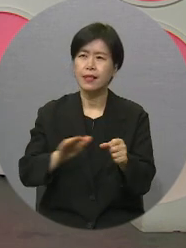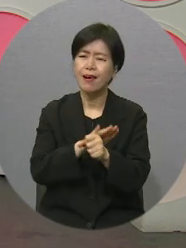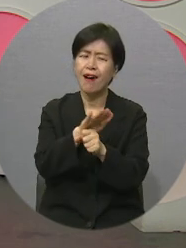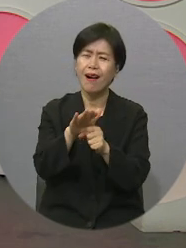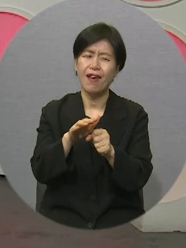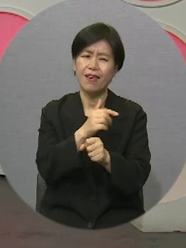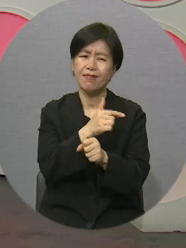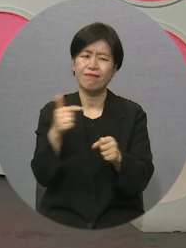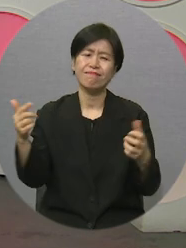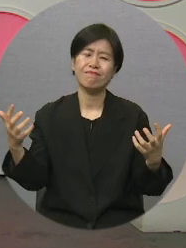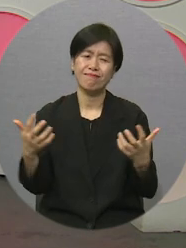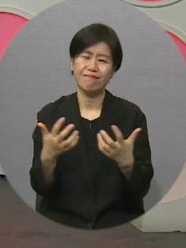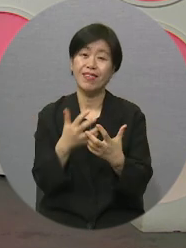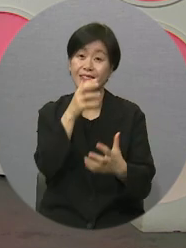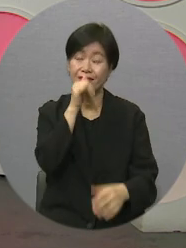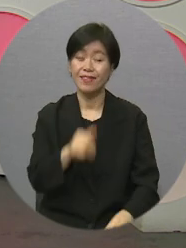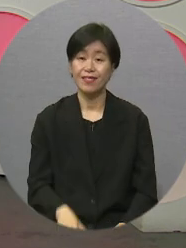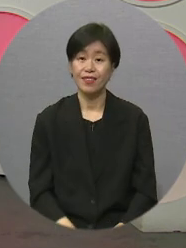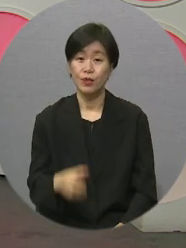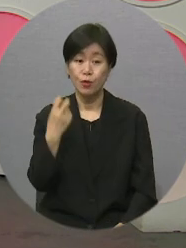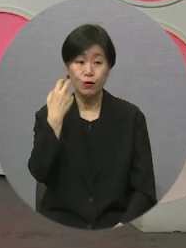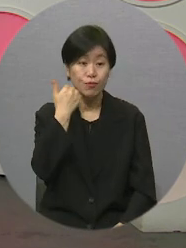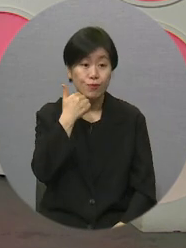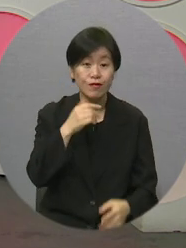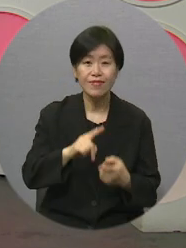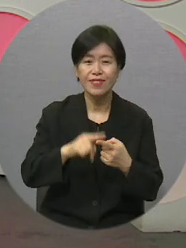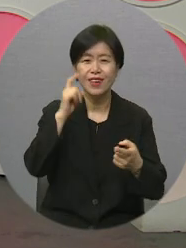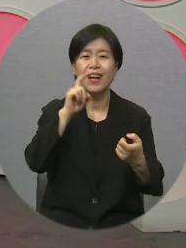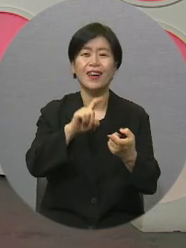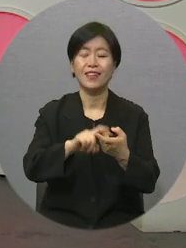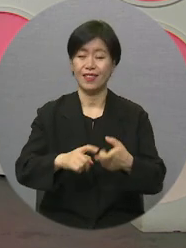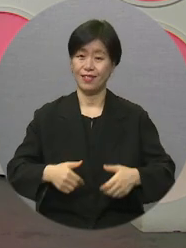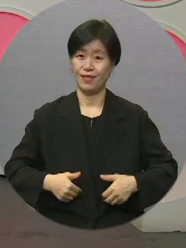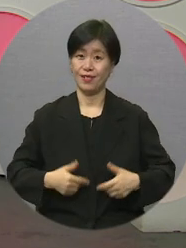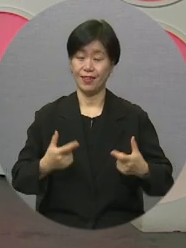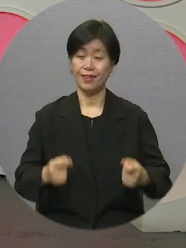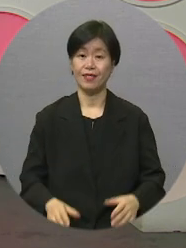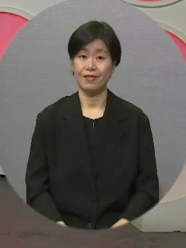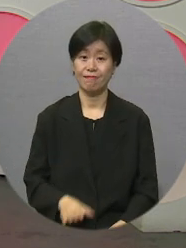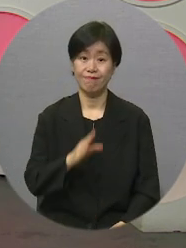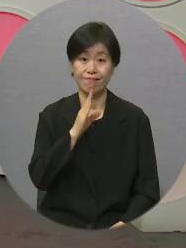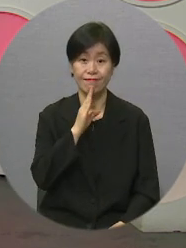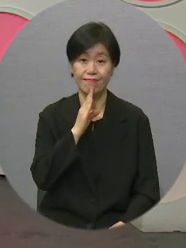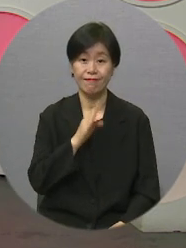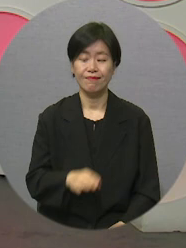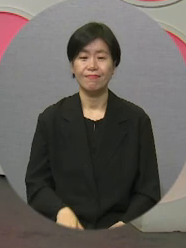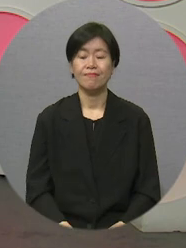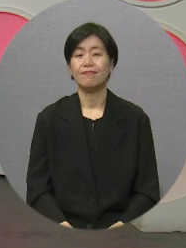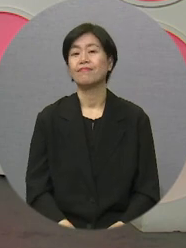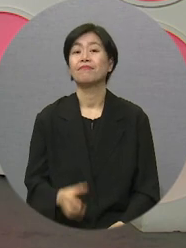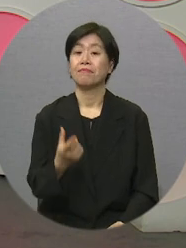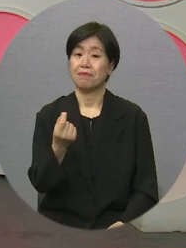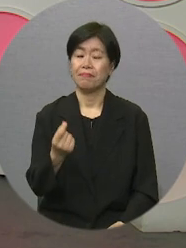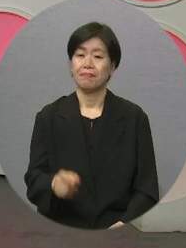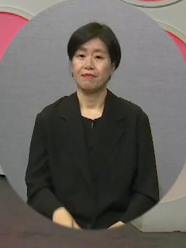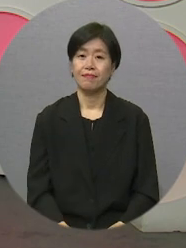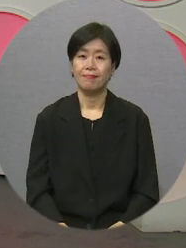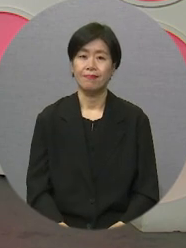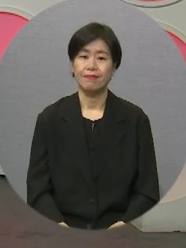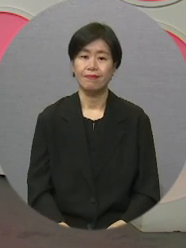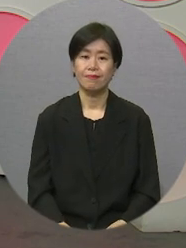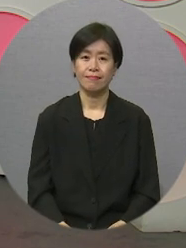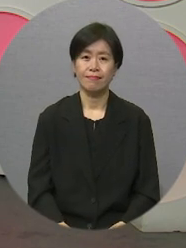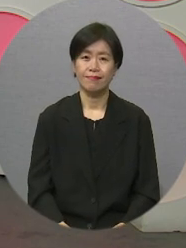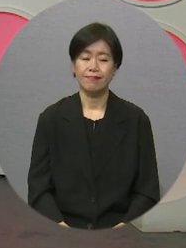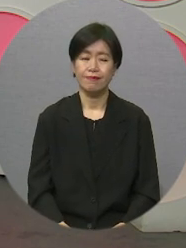싶네요. 그럼요. 네, 그리고 관심. 누군가는 그게 절실히 필요할 수도 있고 그 끈 아, 하나가 풀리면서 또 다칠